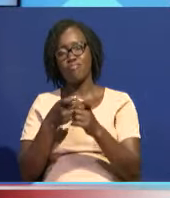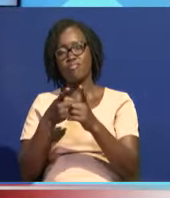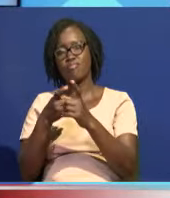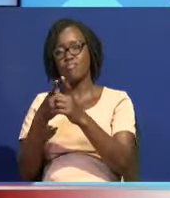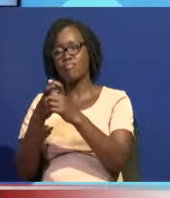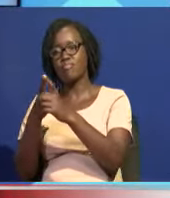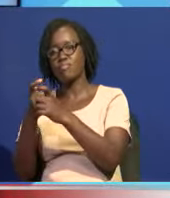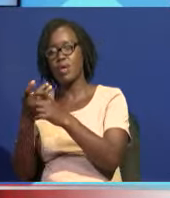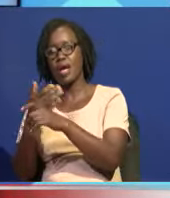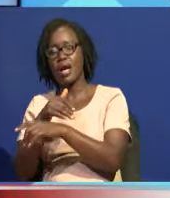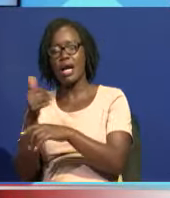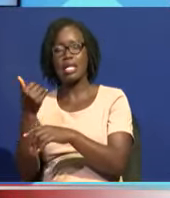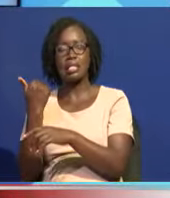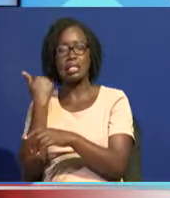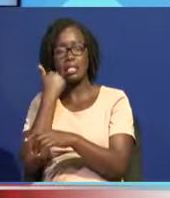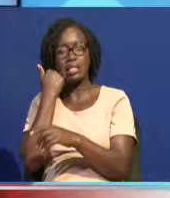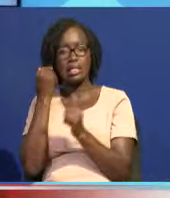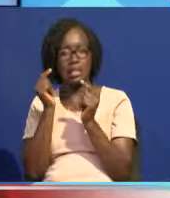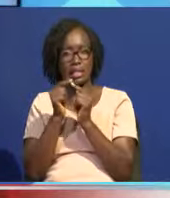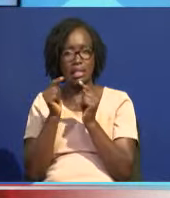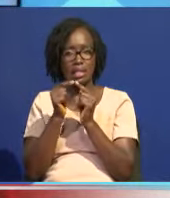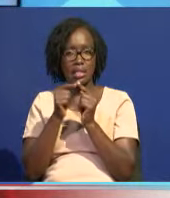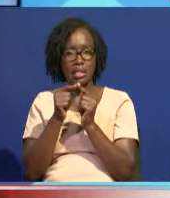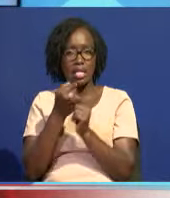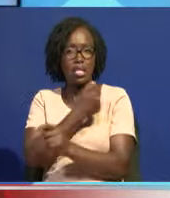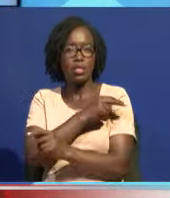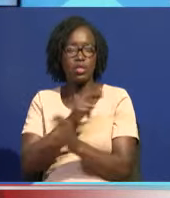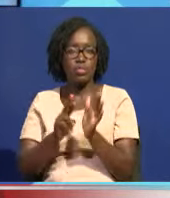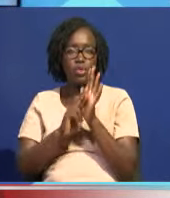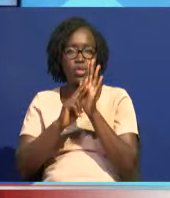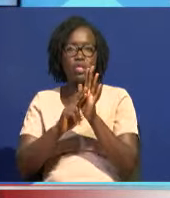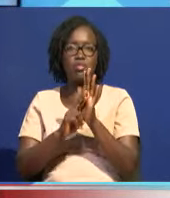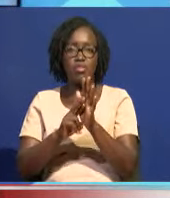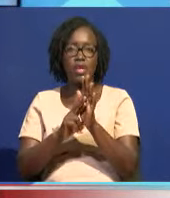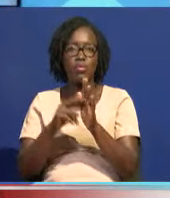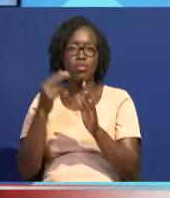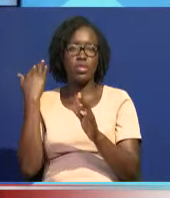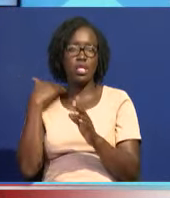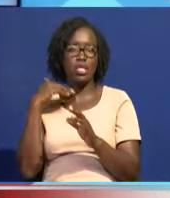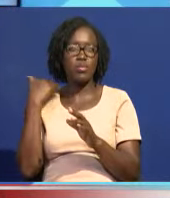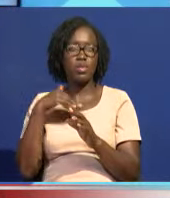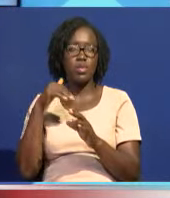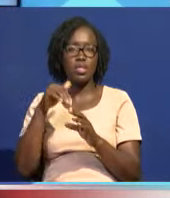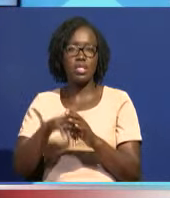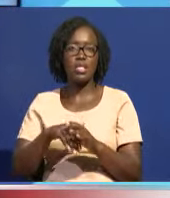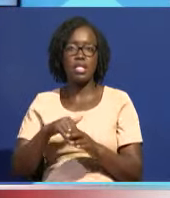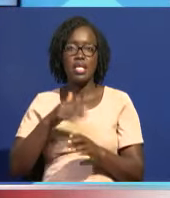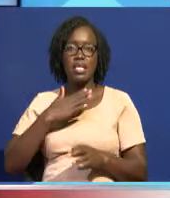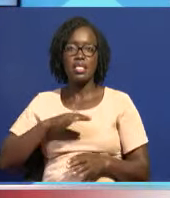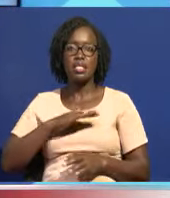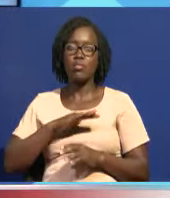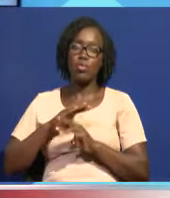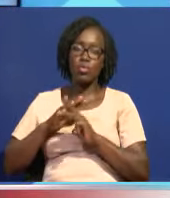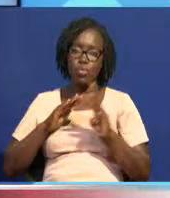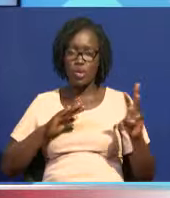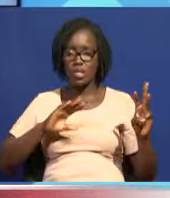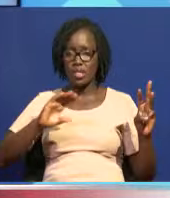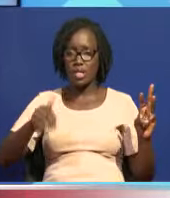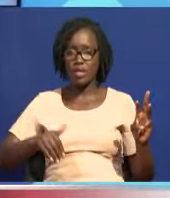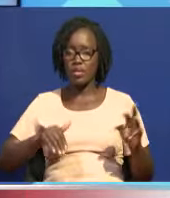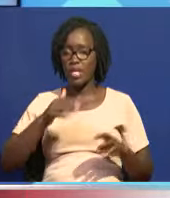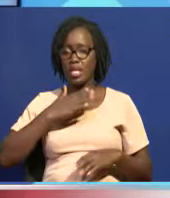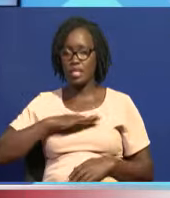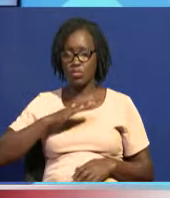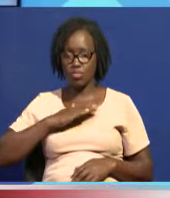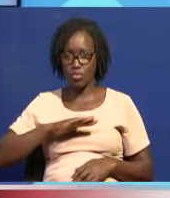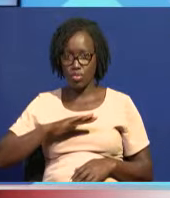wakiuguza majeraha katika hospitali ya rufaa ya Maralal baada ya kushambuliwa na majangili katika eneo bunge la Samburu Magharibi, kaunti ya